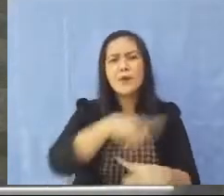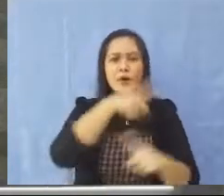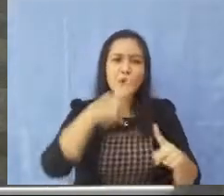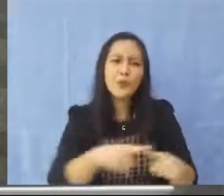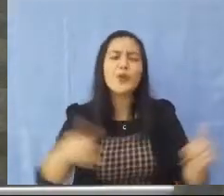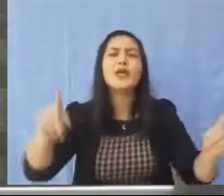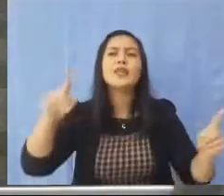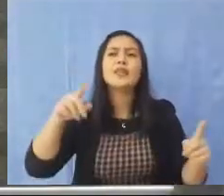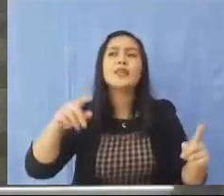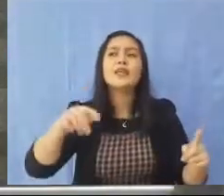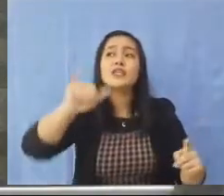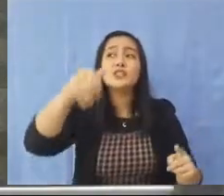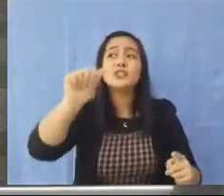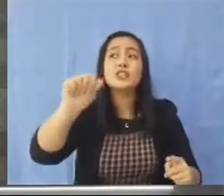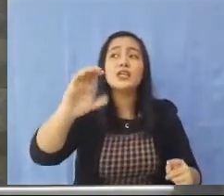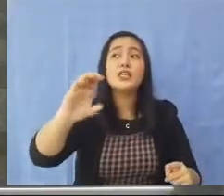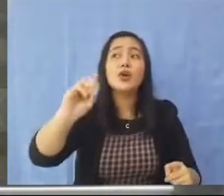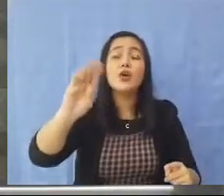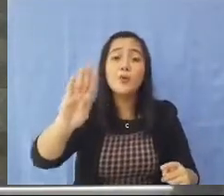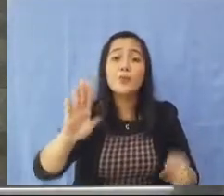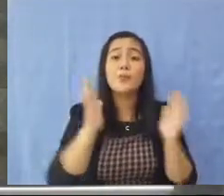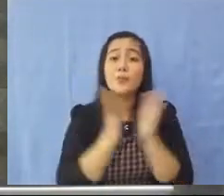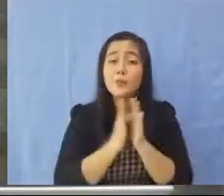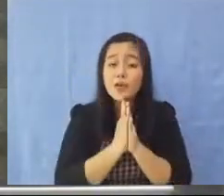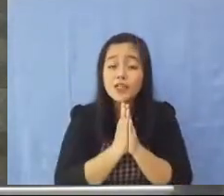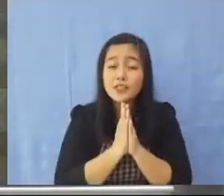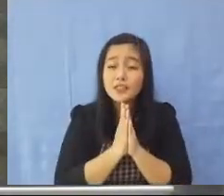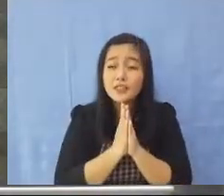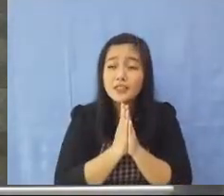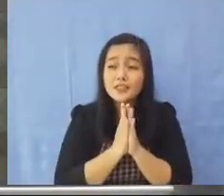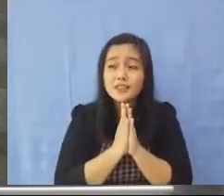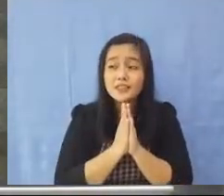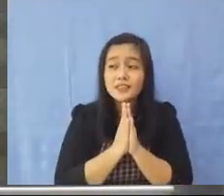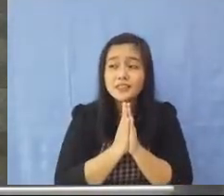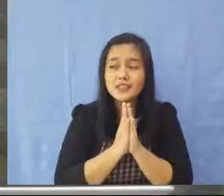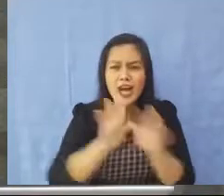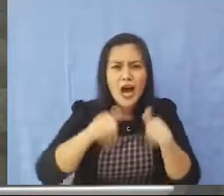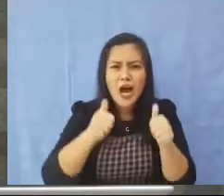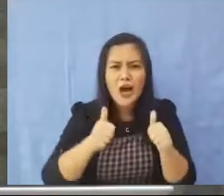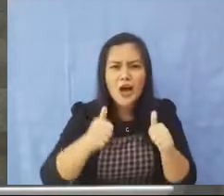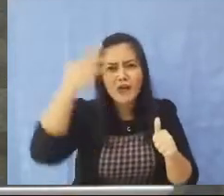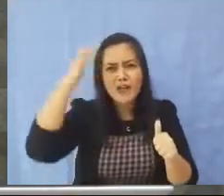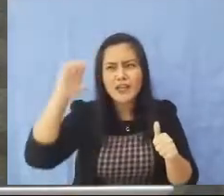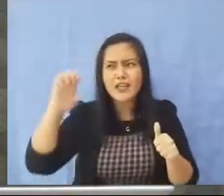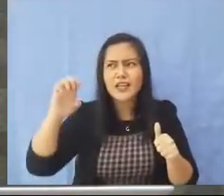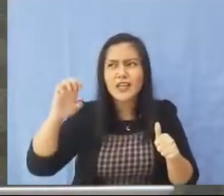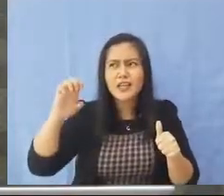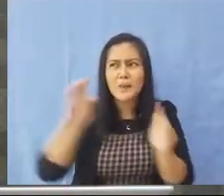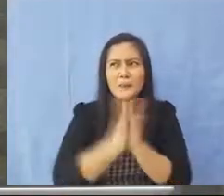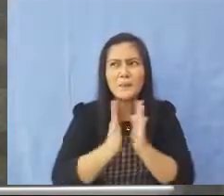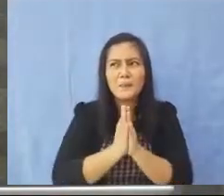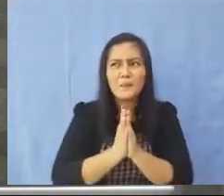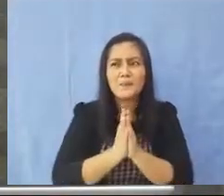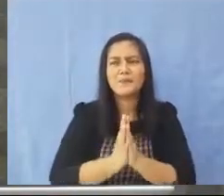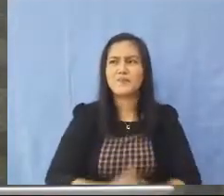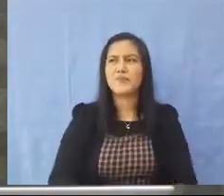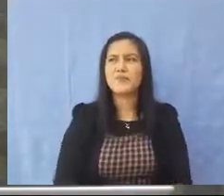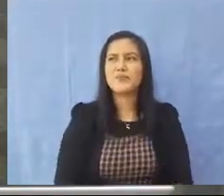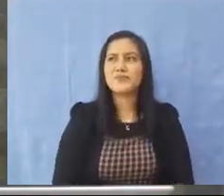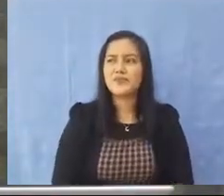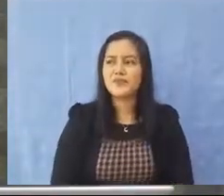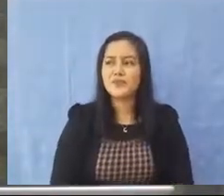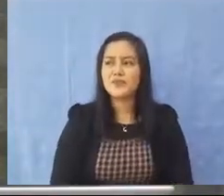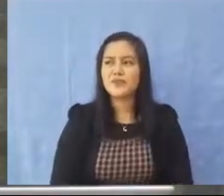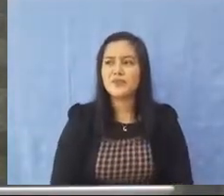talaga binitawan. Binitawan hanggang sa hindi siya makatanggap ng pagpapala. You see? Kaya yan yung mga sinasabing